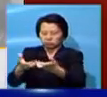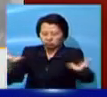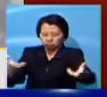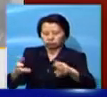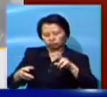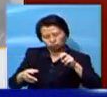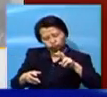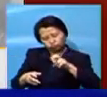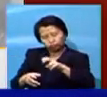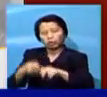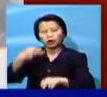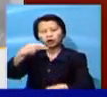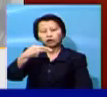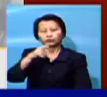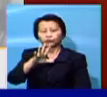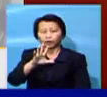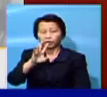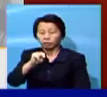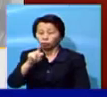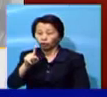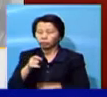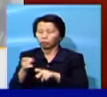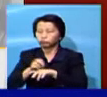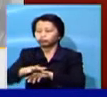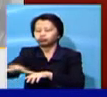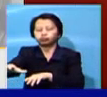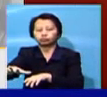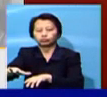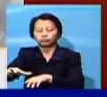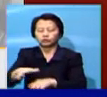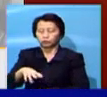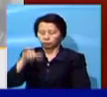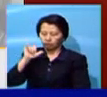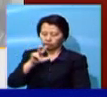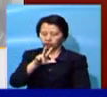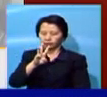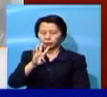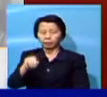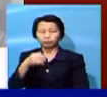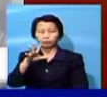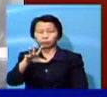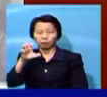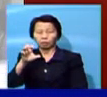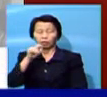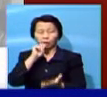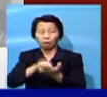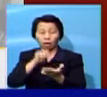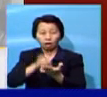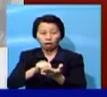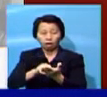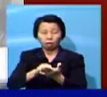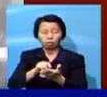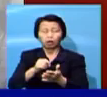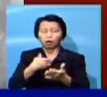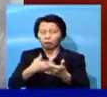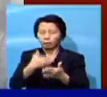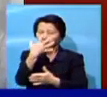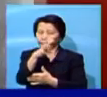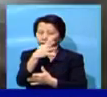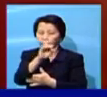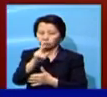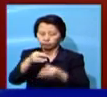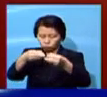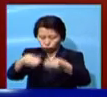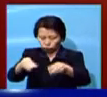virus h5n1 daripada merebak sehingga semalam 34,520 ekor ternakan dan hampir 14,000